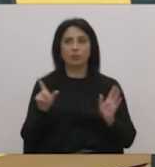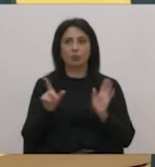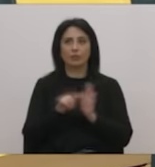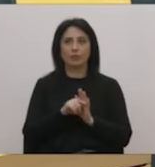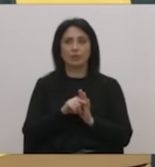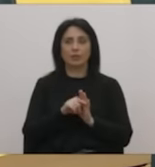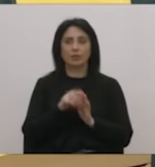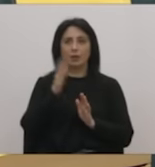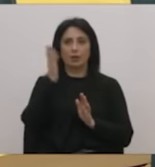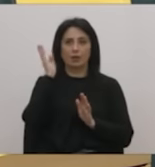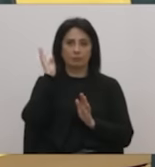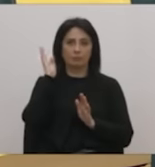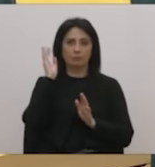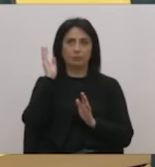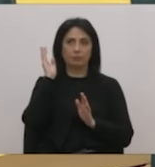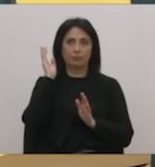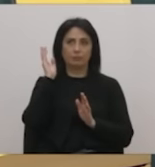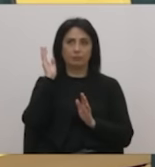აქ არის